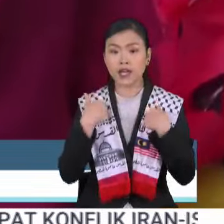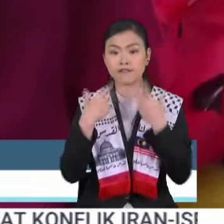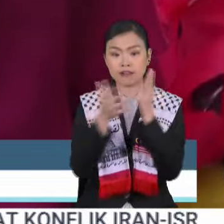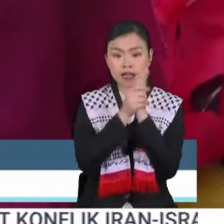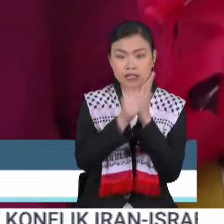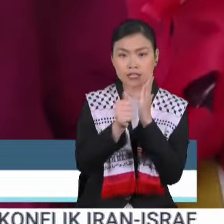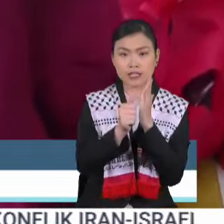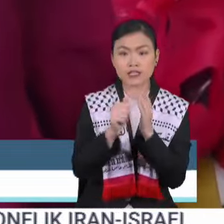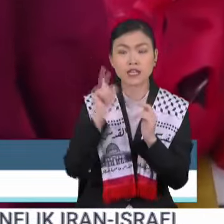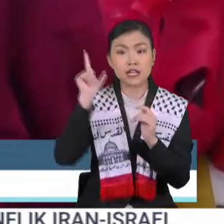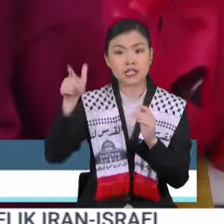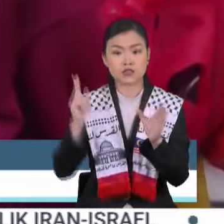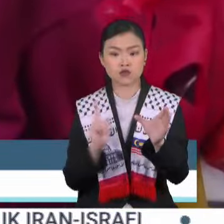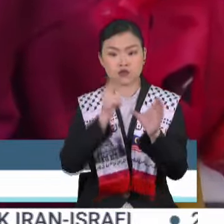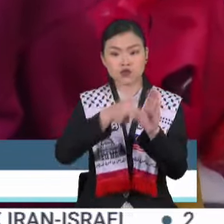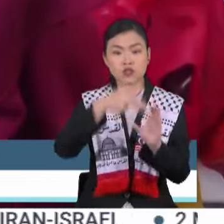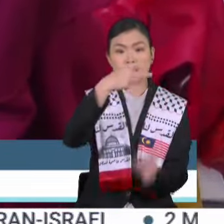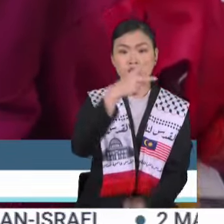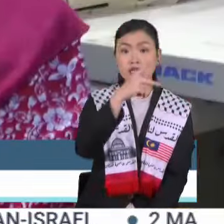kemudian menyertai KTJ.